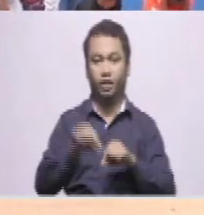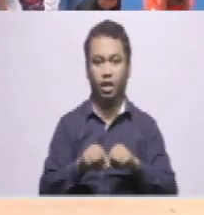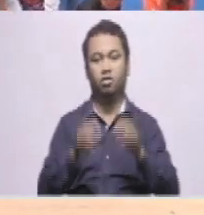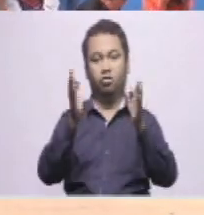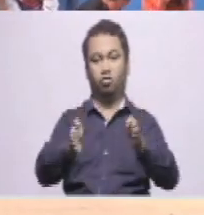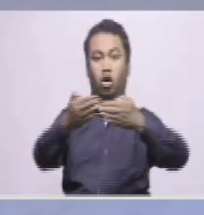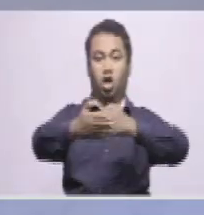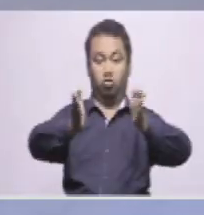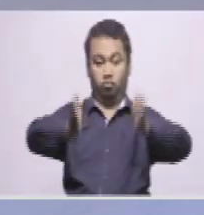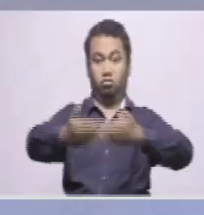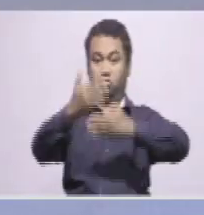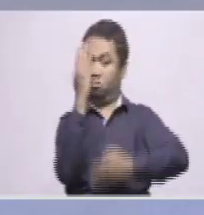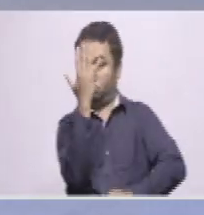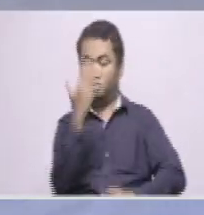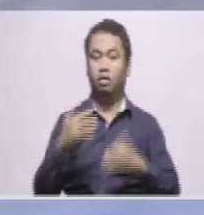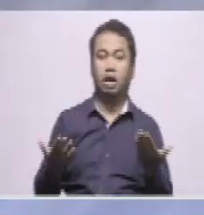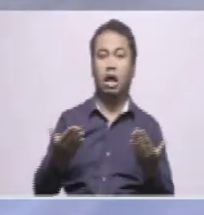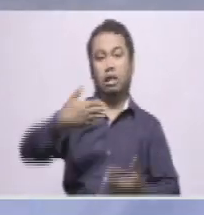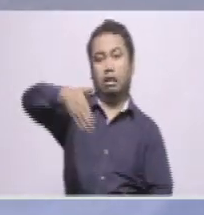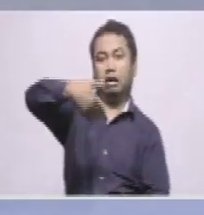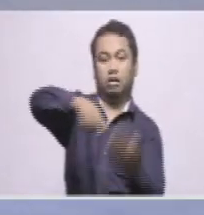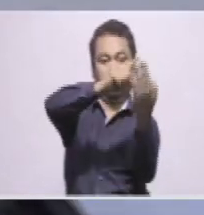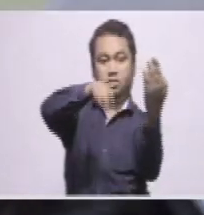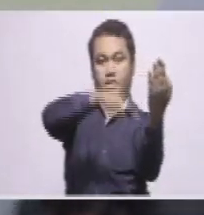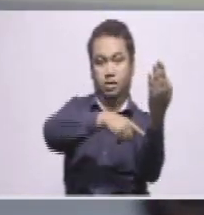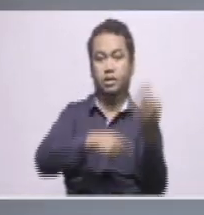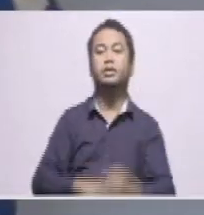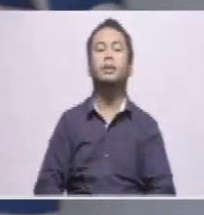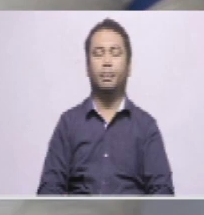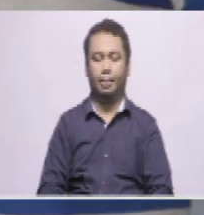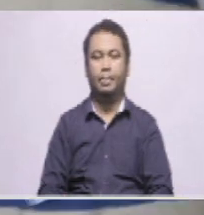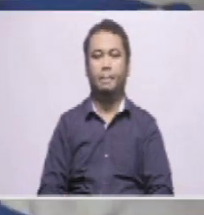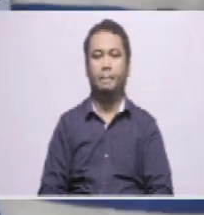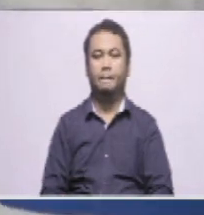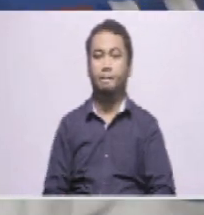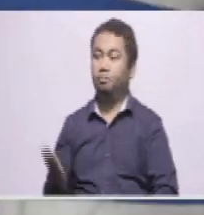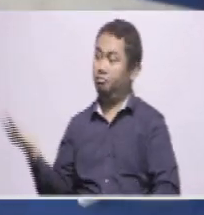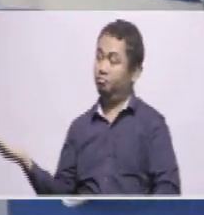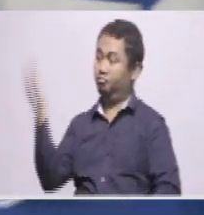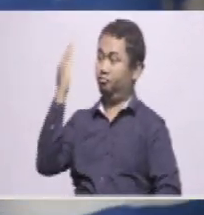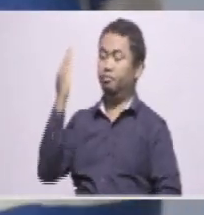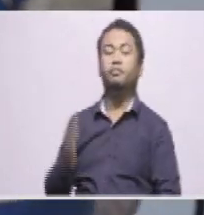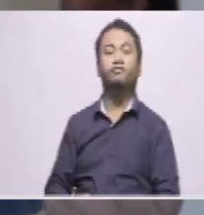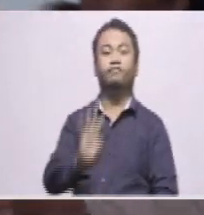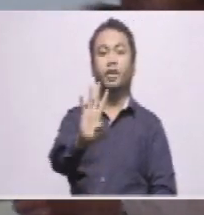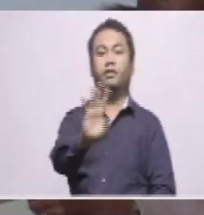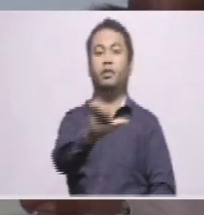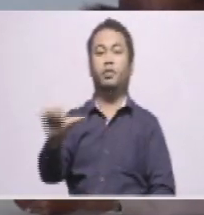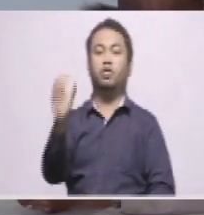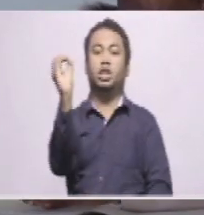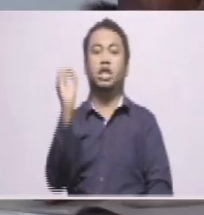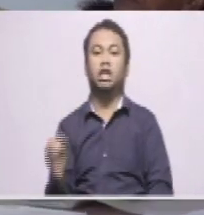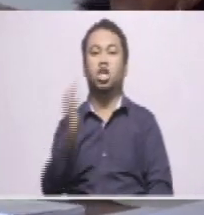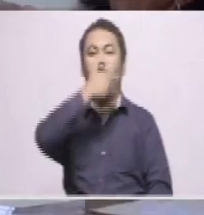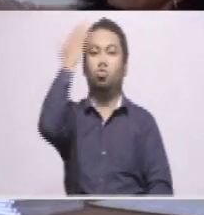vata fandatsam-bato na ny bokita ihany koa izany. Raha tapany maraina dia teo amin'ny 70 koa ny tapavitrihan'ireo